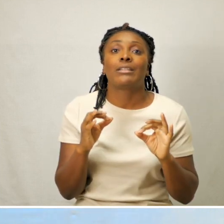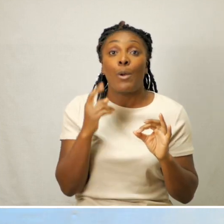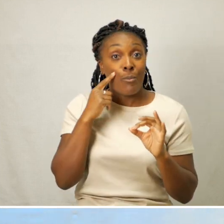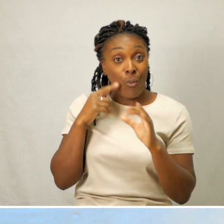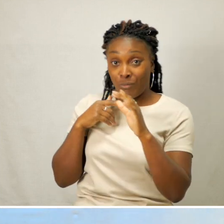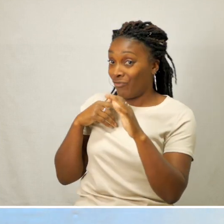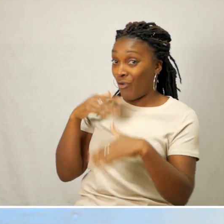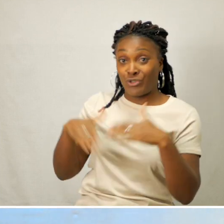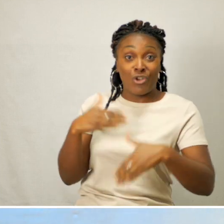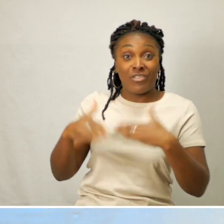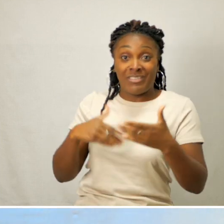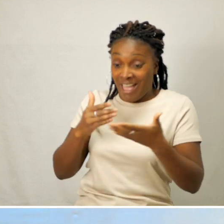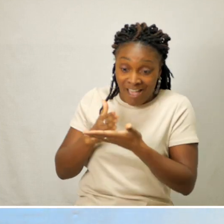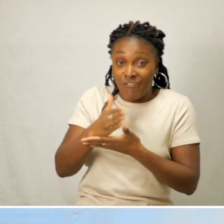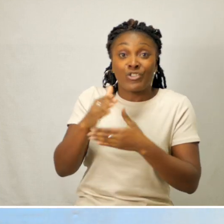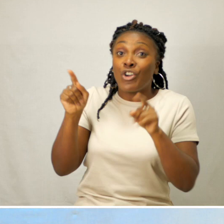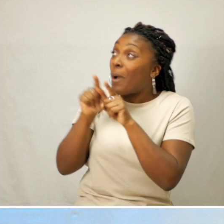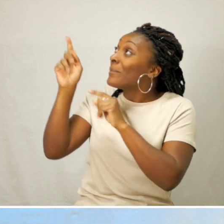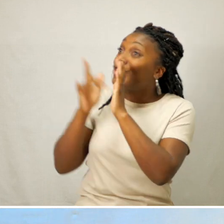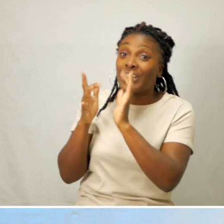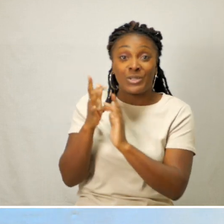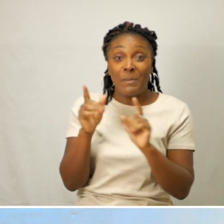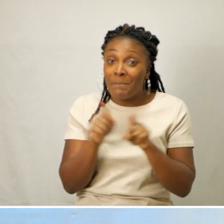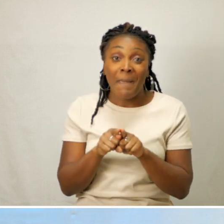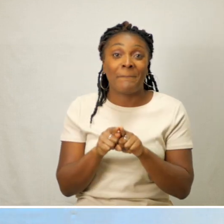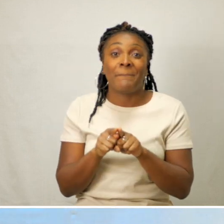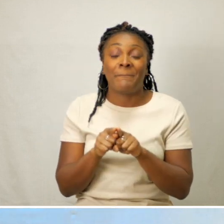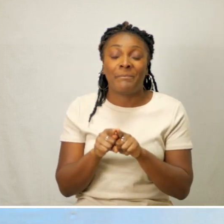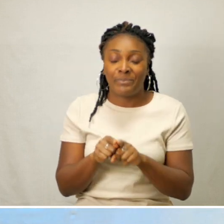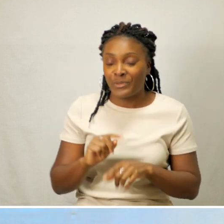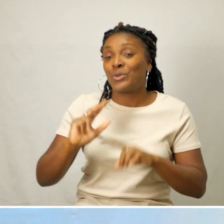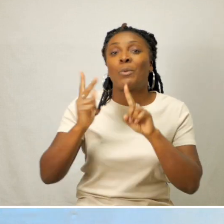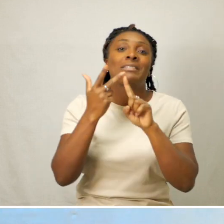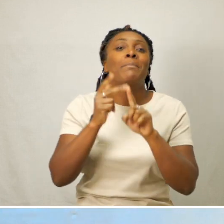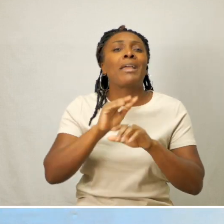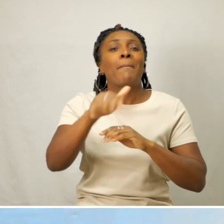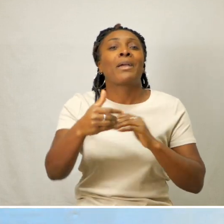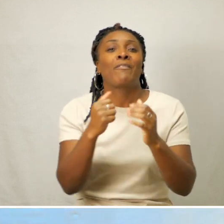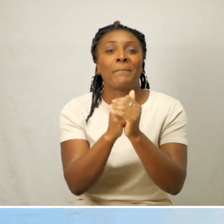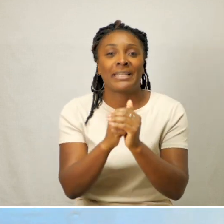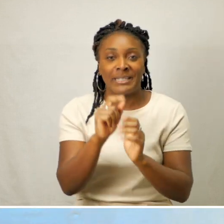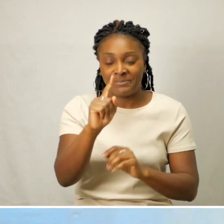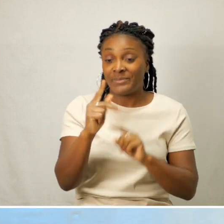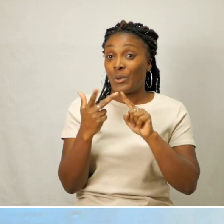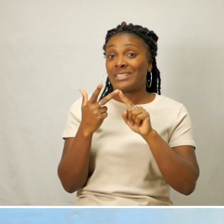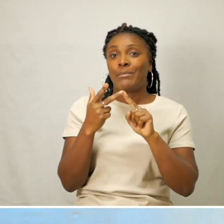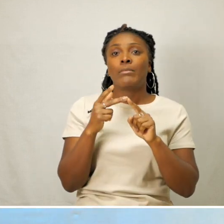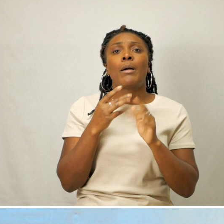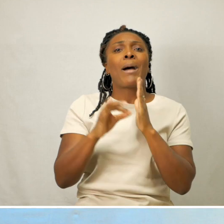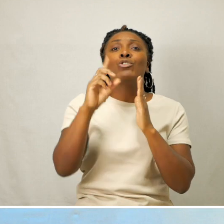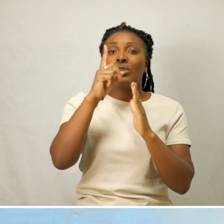manière de Jésus. Troisième point, et après quoi on va prier. La parole de Dieu, elle se pratique. C'est pas juste un